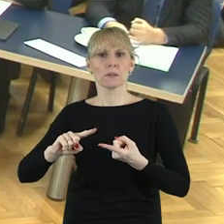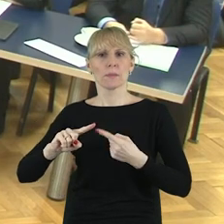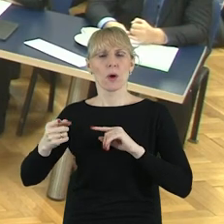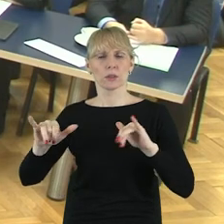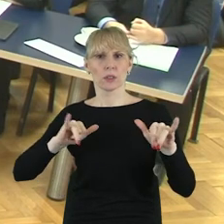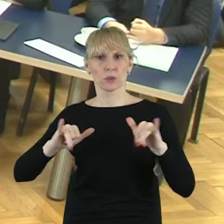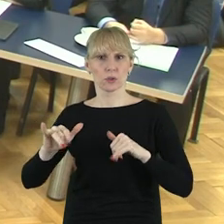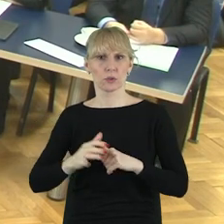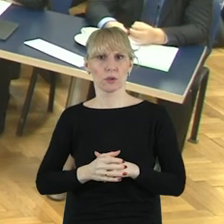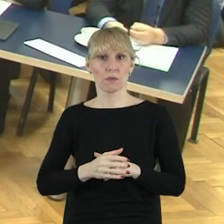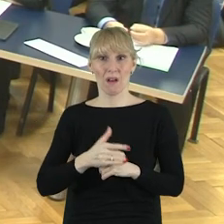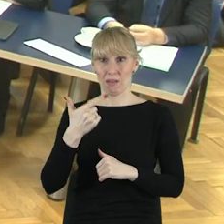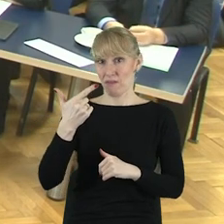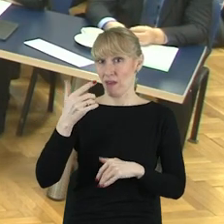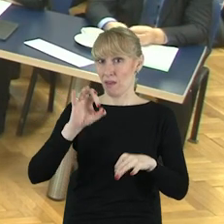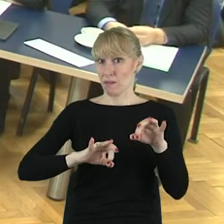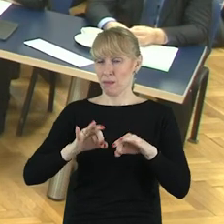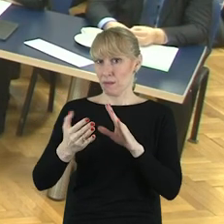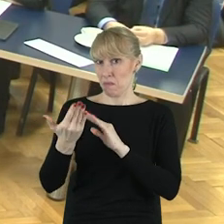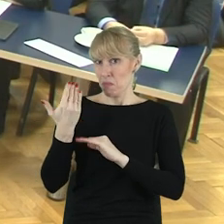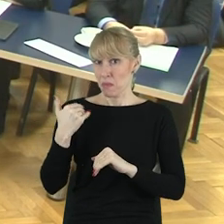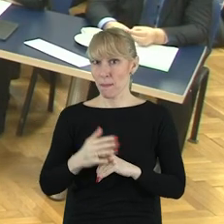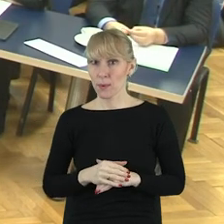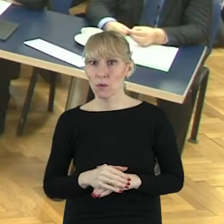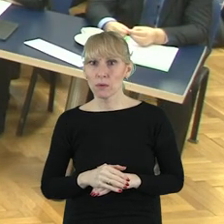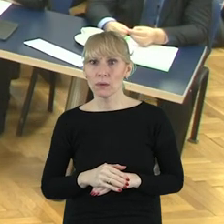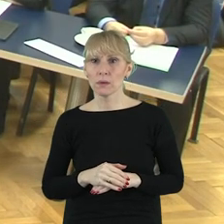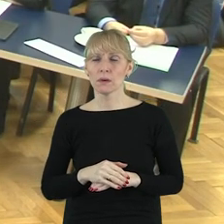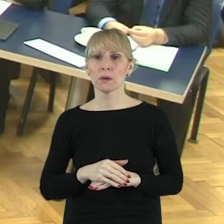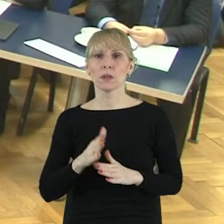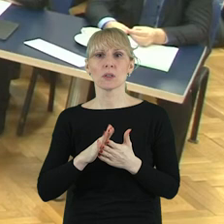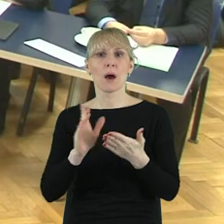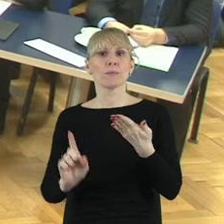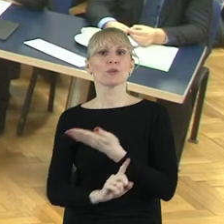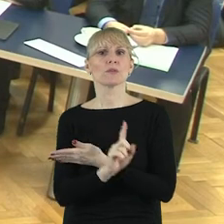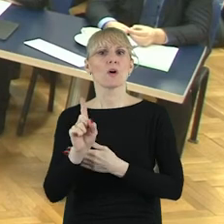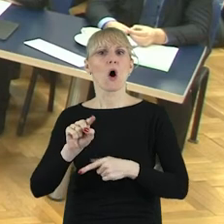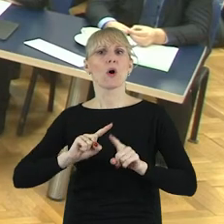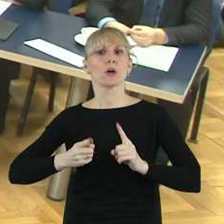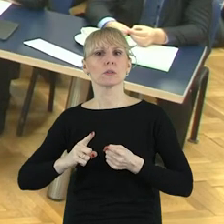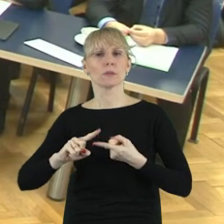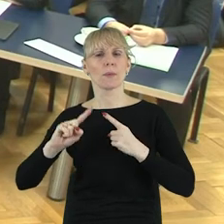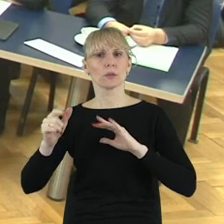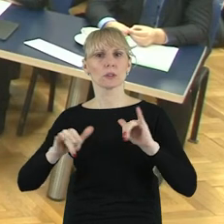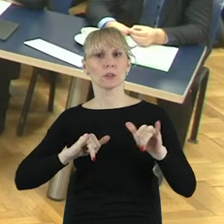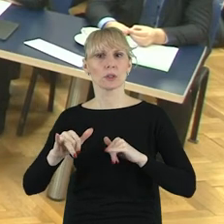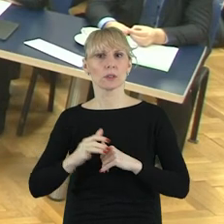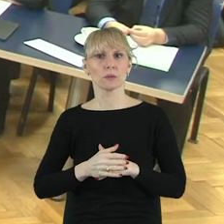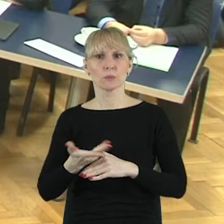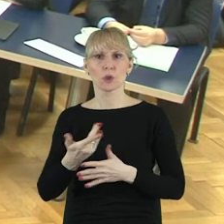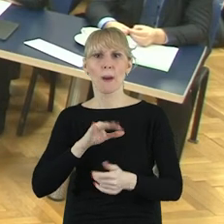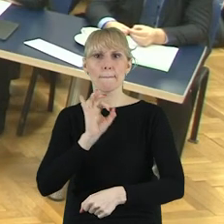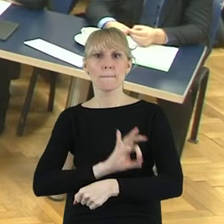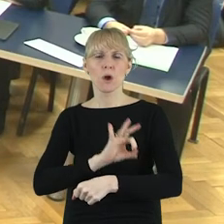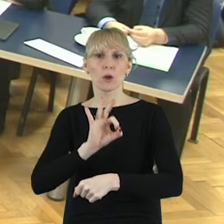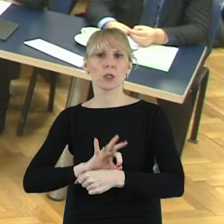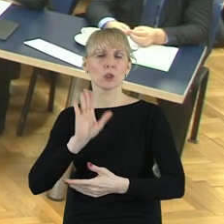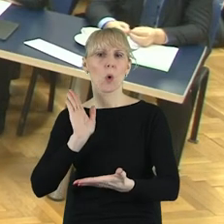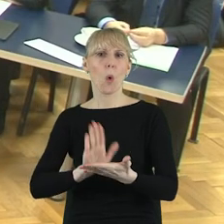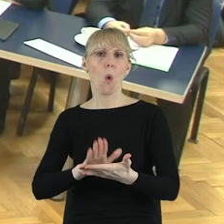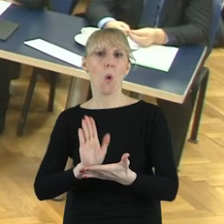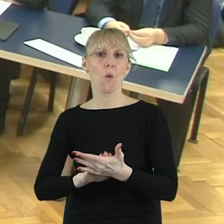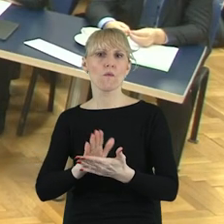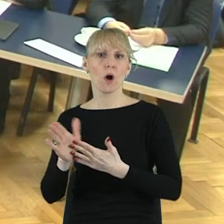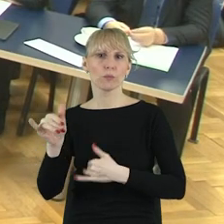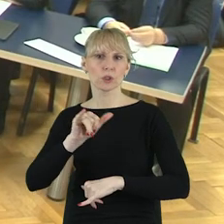głosu przedstawicieli organizacji pozarządowych przy okazji projektu uchwały przedstawianej przez Zarząd Województwa. Więc to nie był tryb